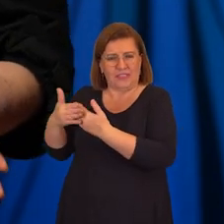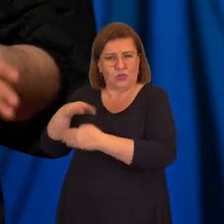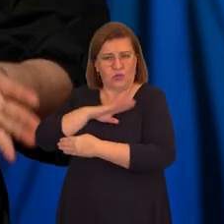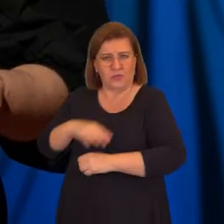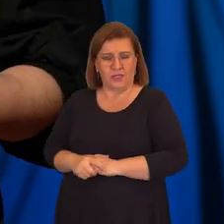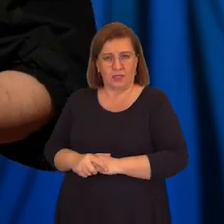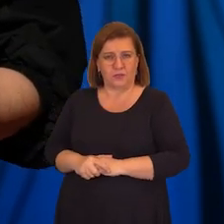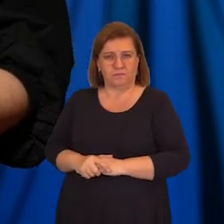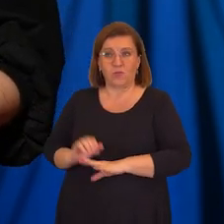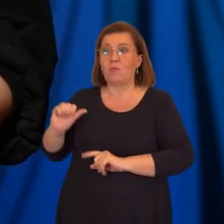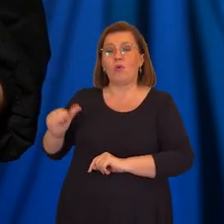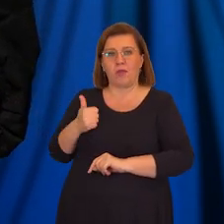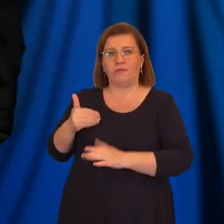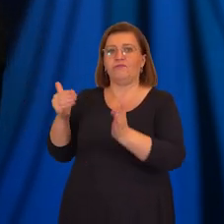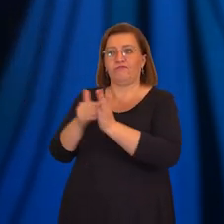musimy ich wysłuchać.